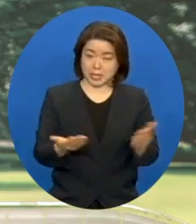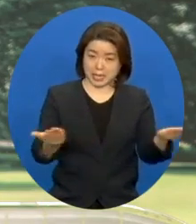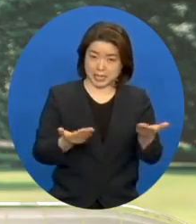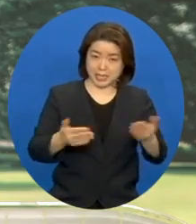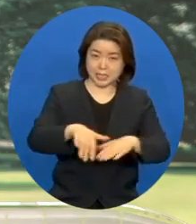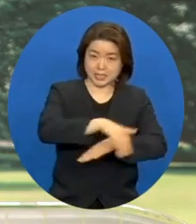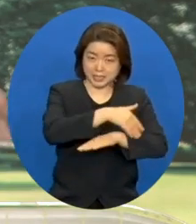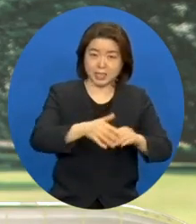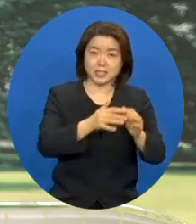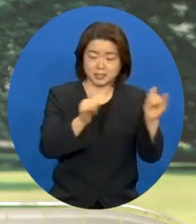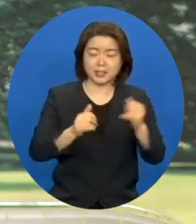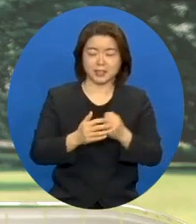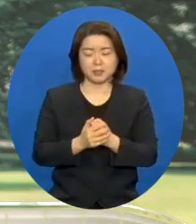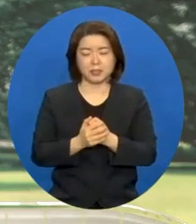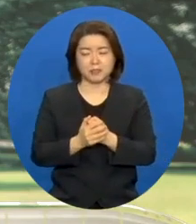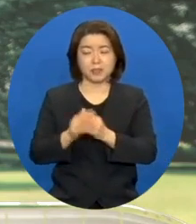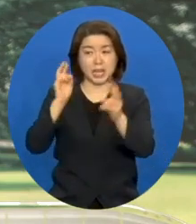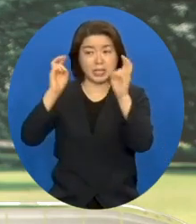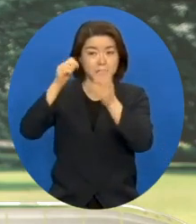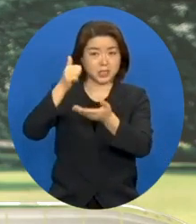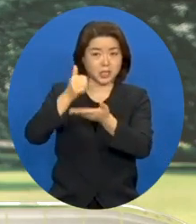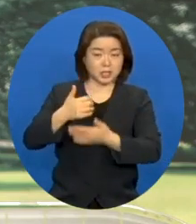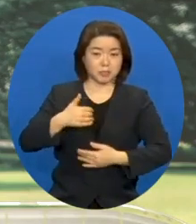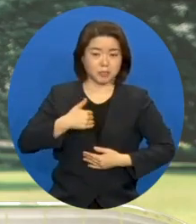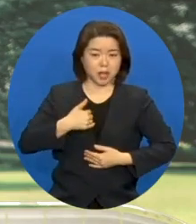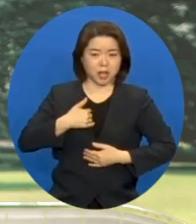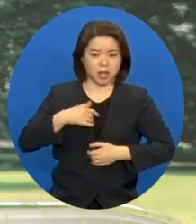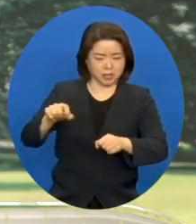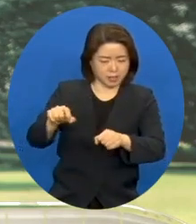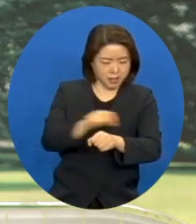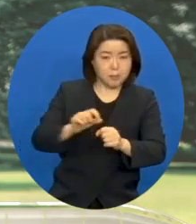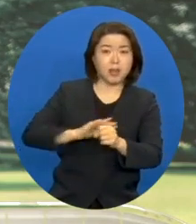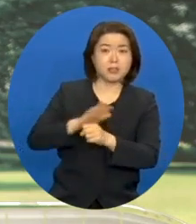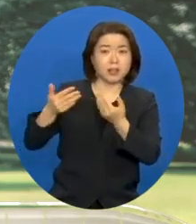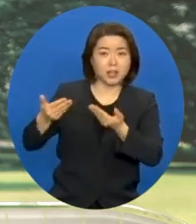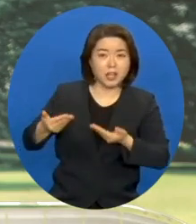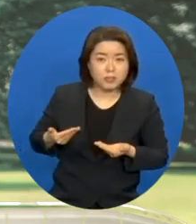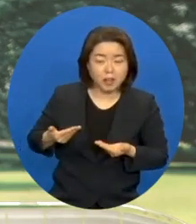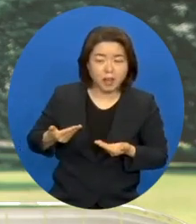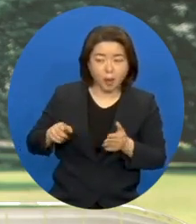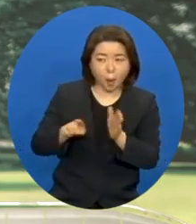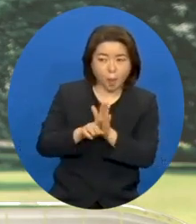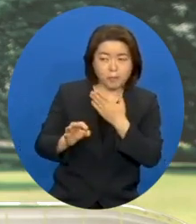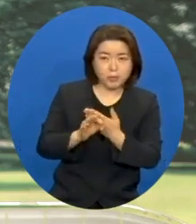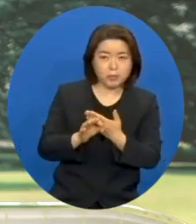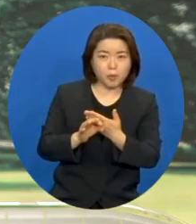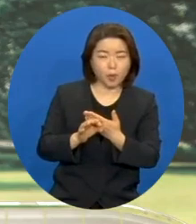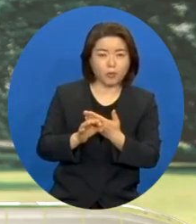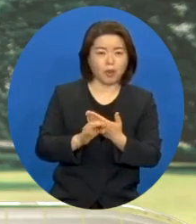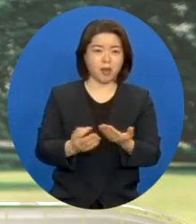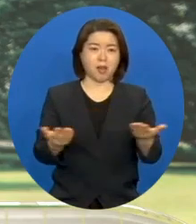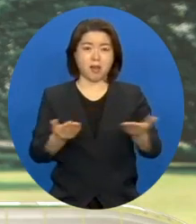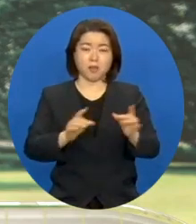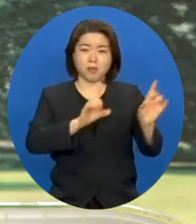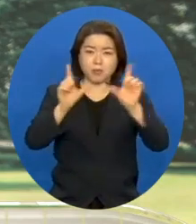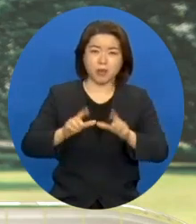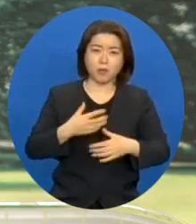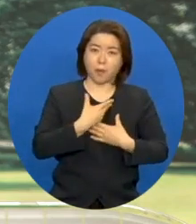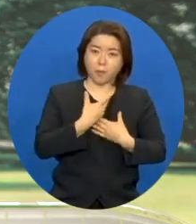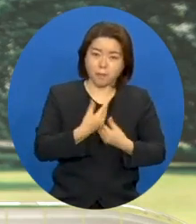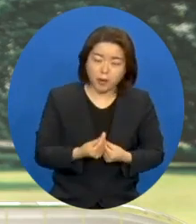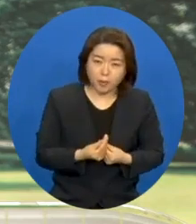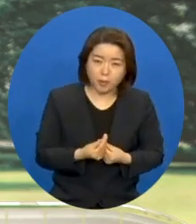직장인이 사장이 나를 특별히 사랑한다고 믿어지면 직장 생활이 얼마나 편하고